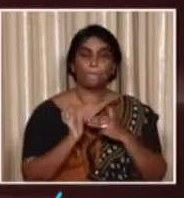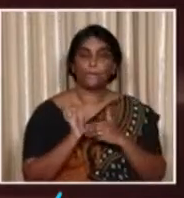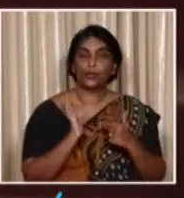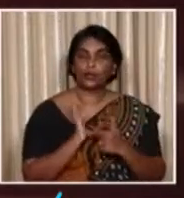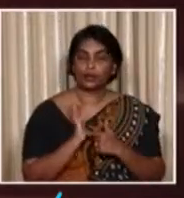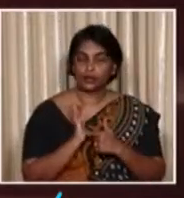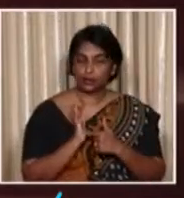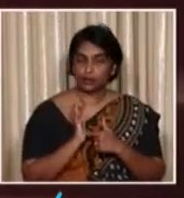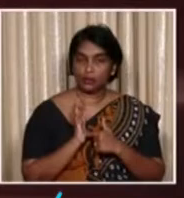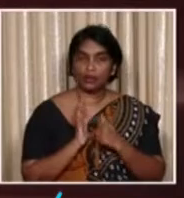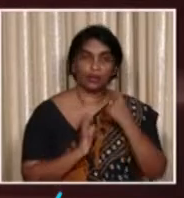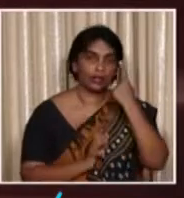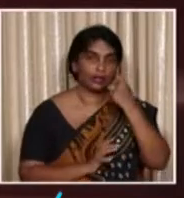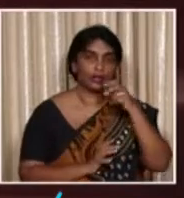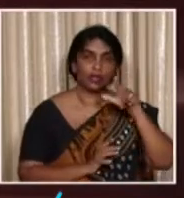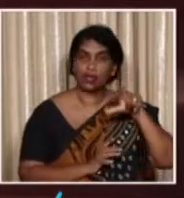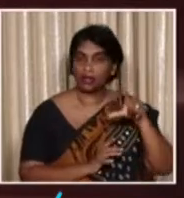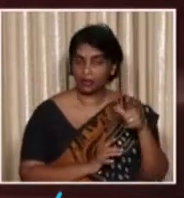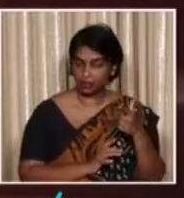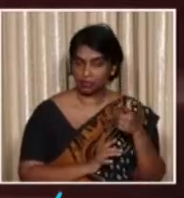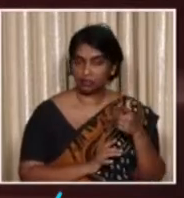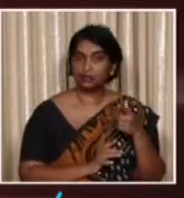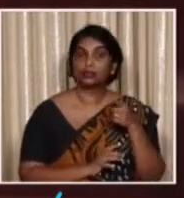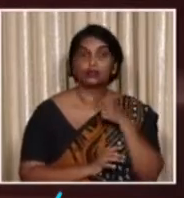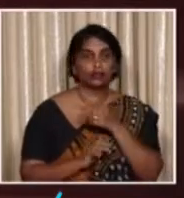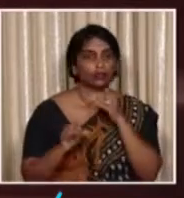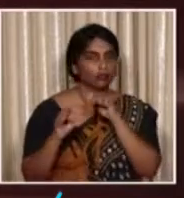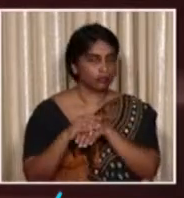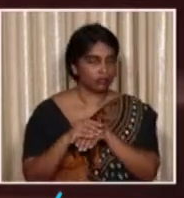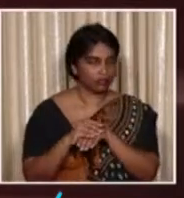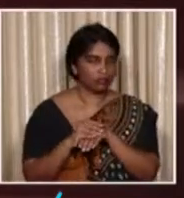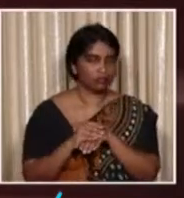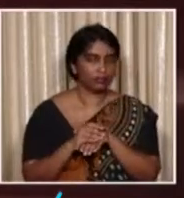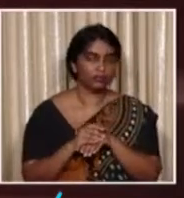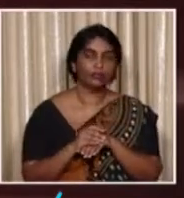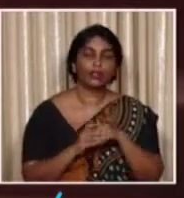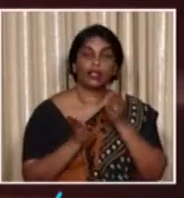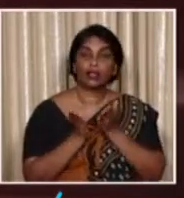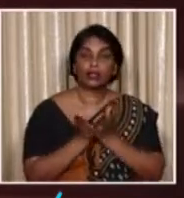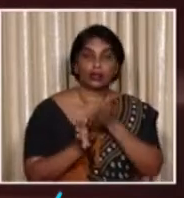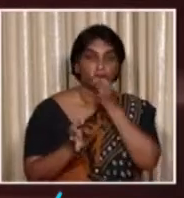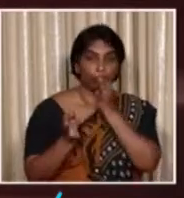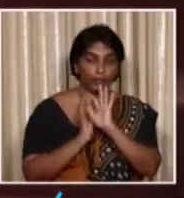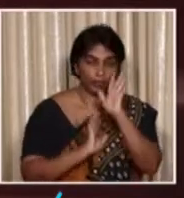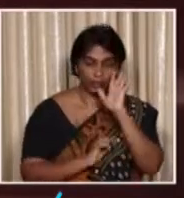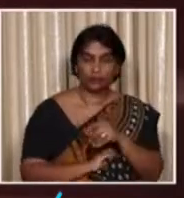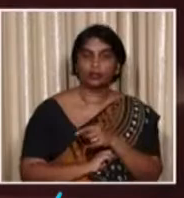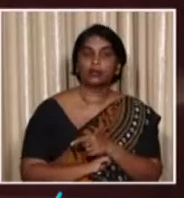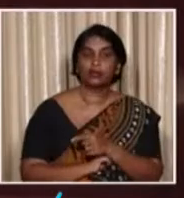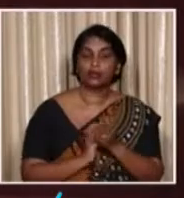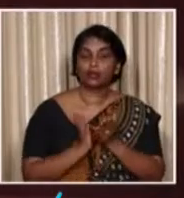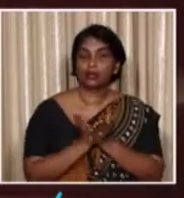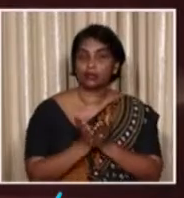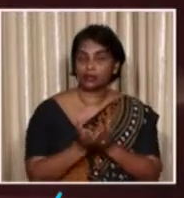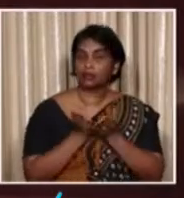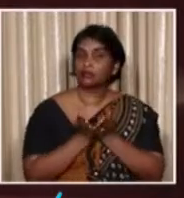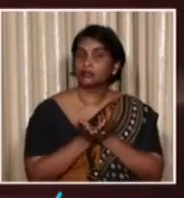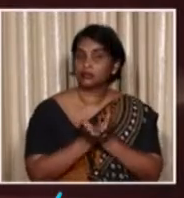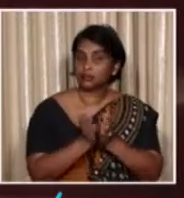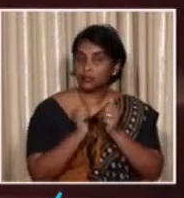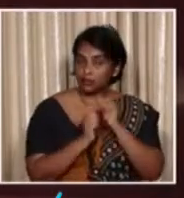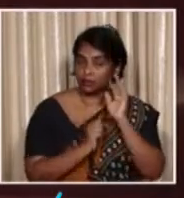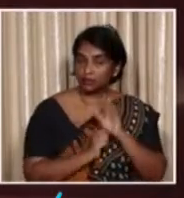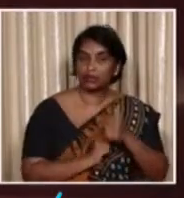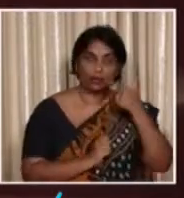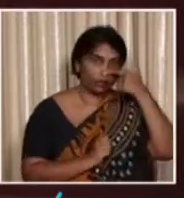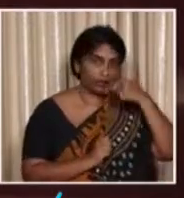ටොන් 1,700ක් ඒ ඇතුළේ තිබුණා. නැවේ ගිනි ගැනීම නිසා නැවේ ධාවන කටයුතු සඳහා